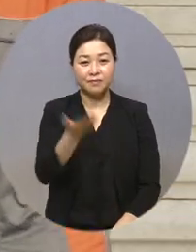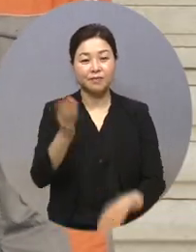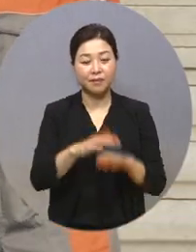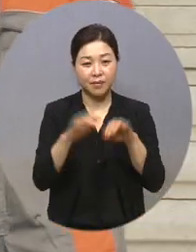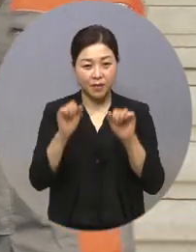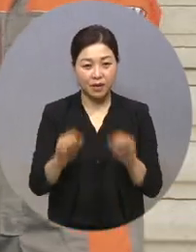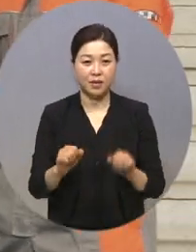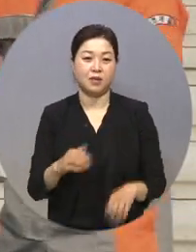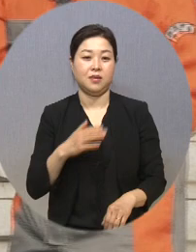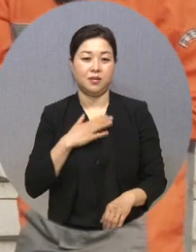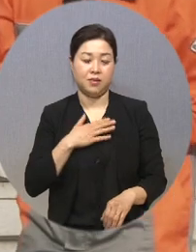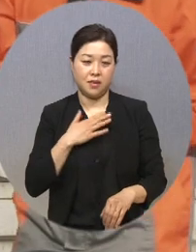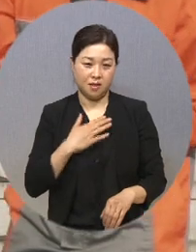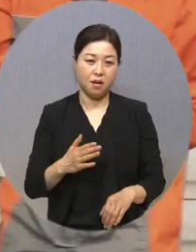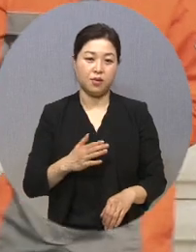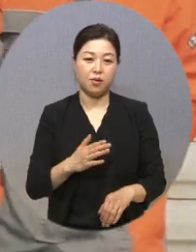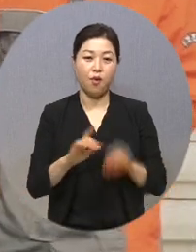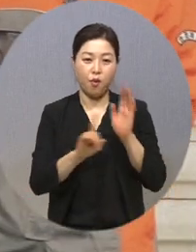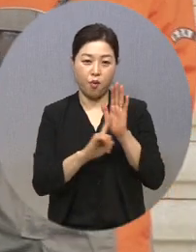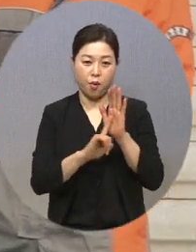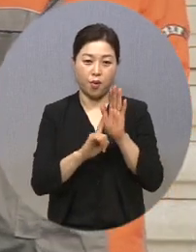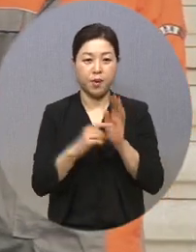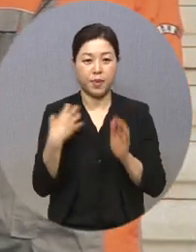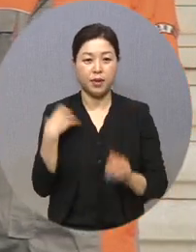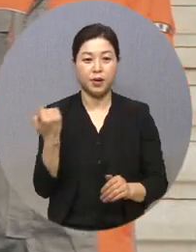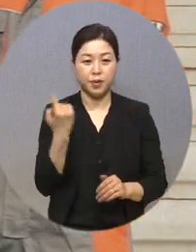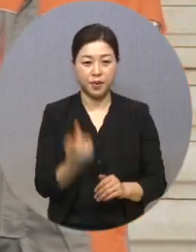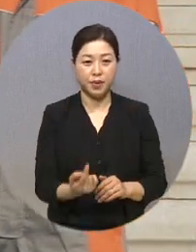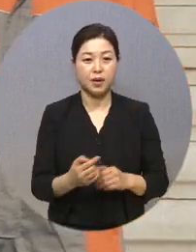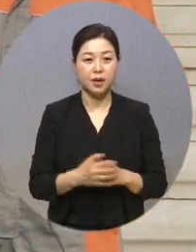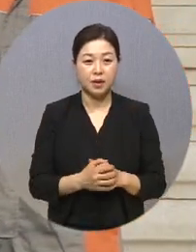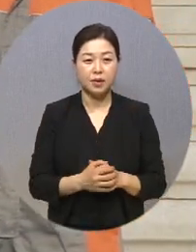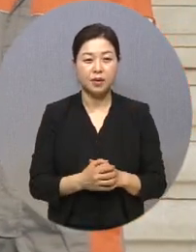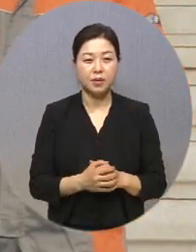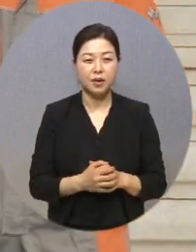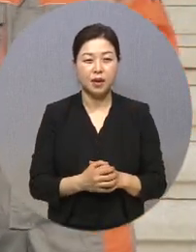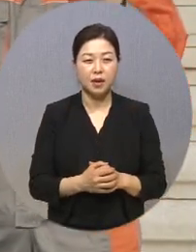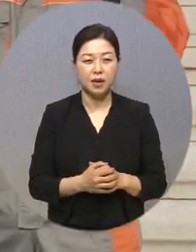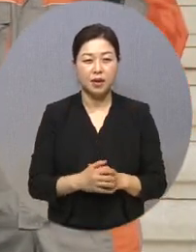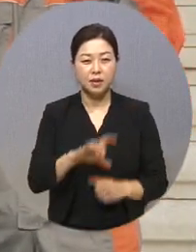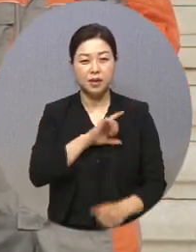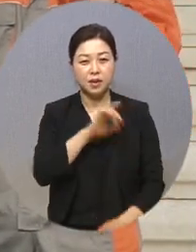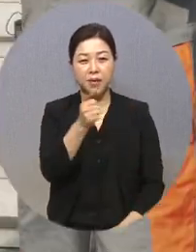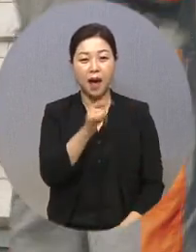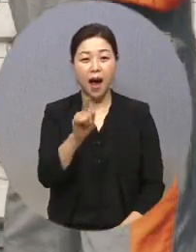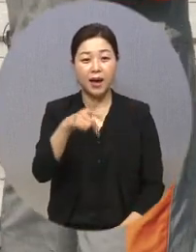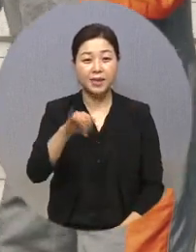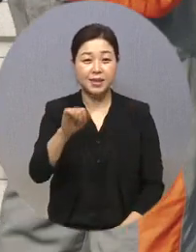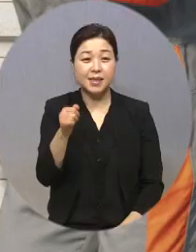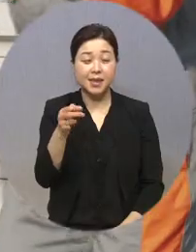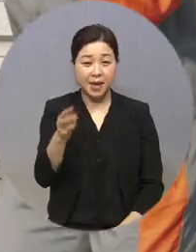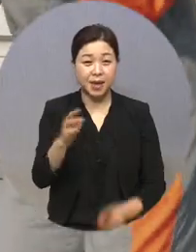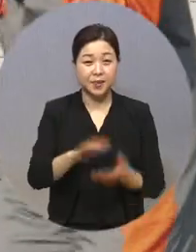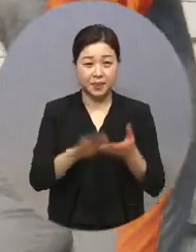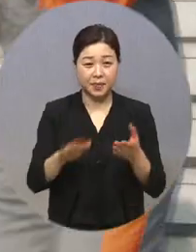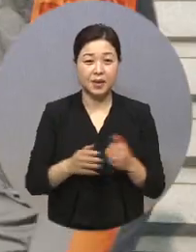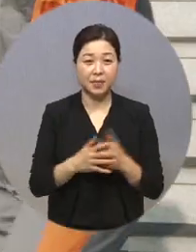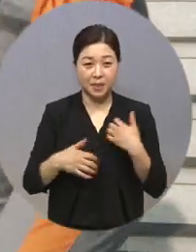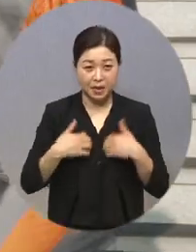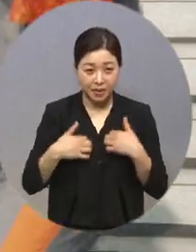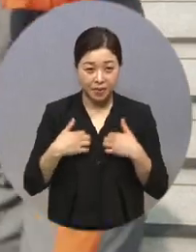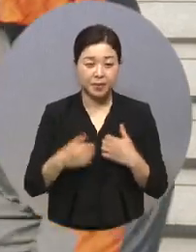오늘 라이브 커버스를 지대하러 왔습니다. 다이치의 대표 하지혜입니다. 안녕하세요. 반갑습니다. 다이치의